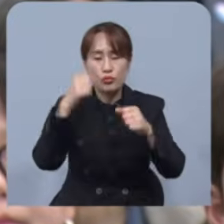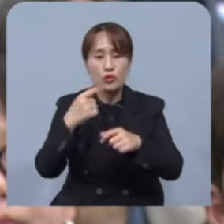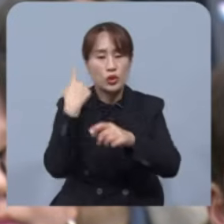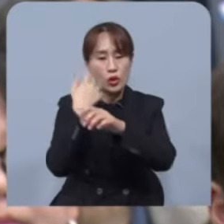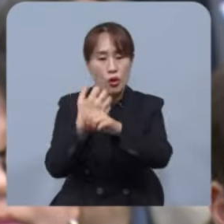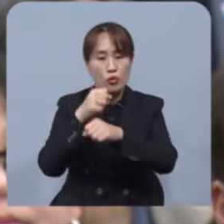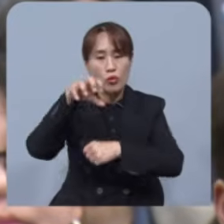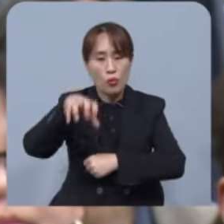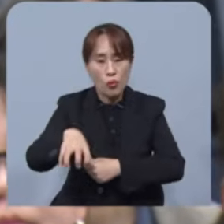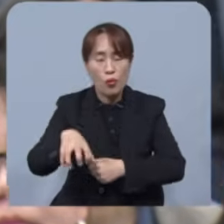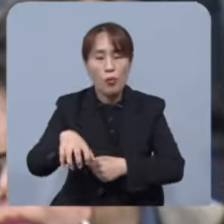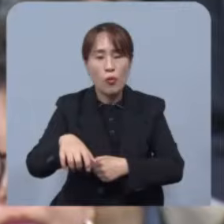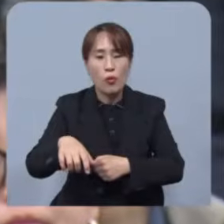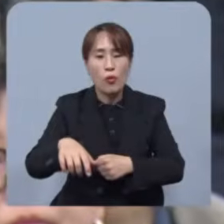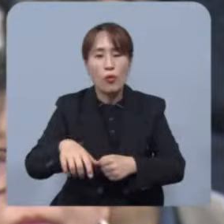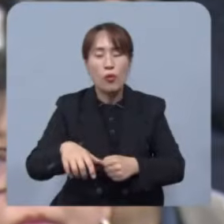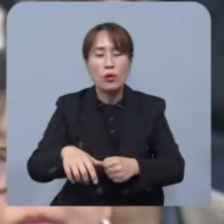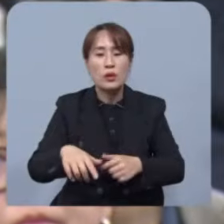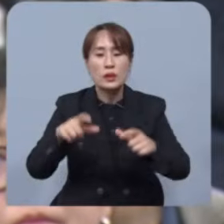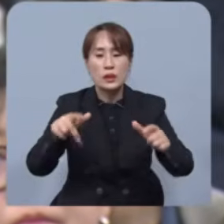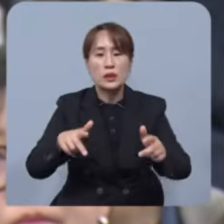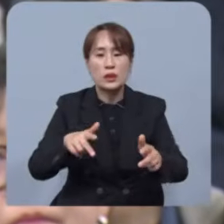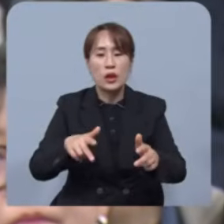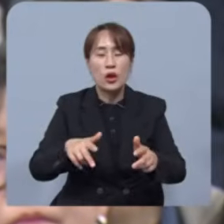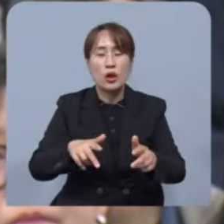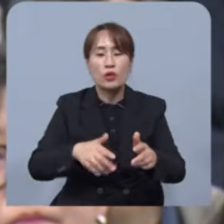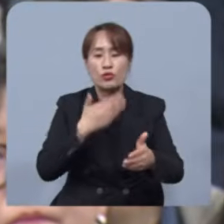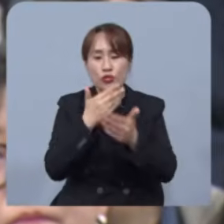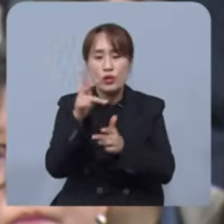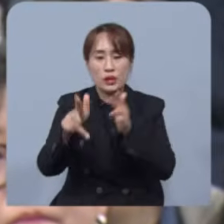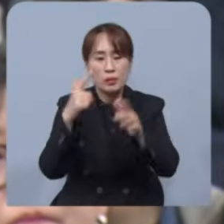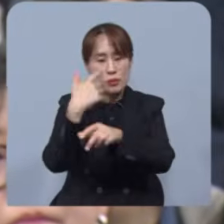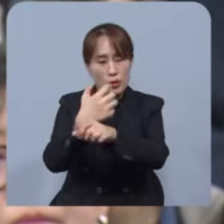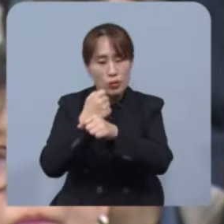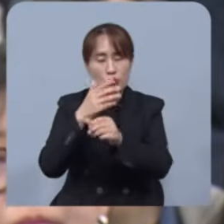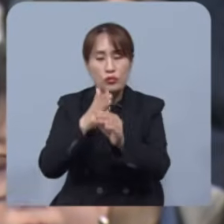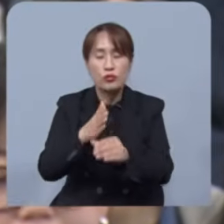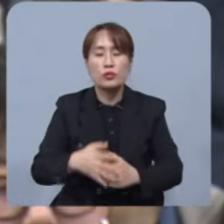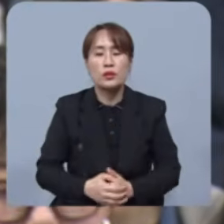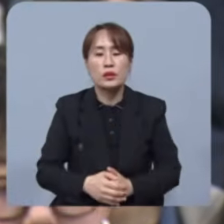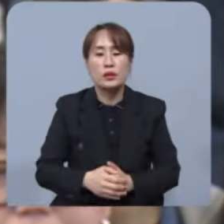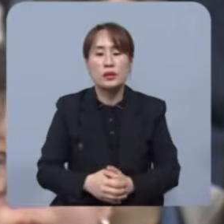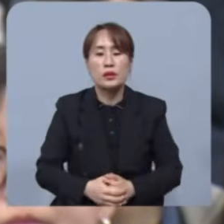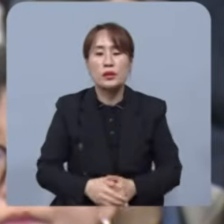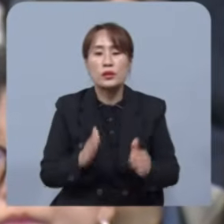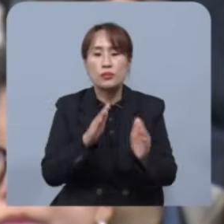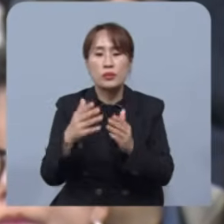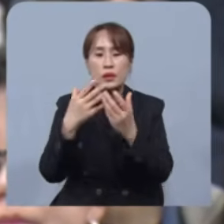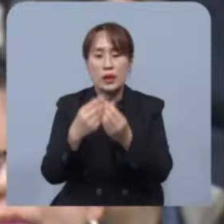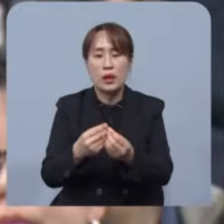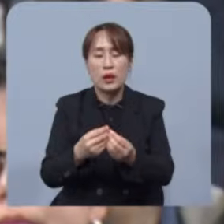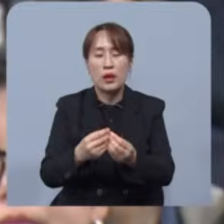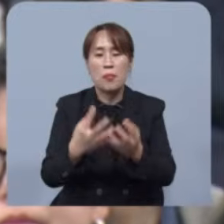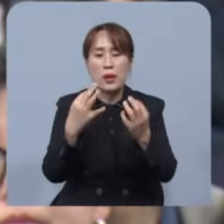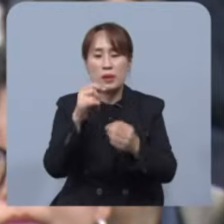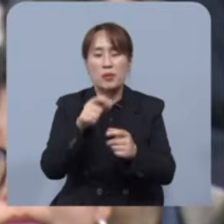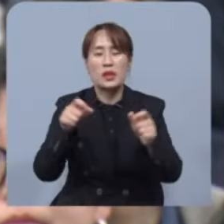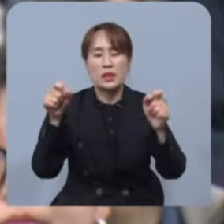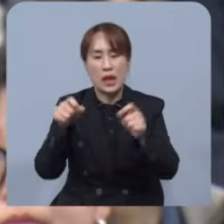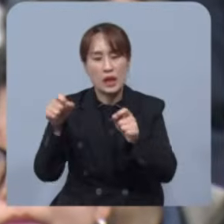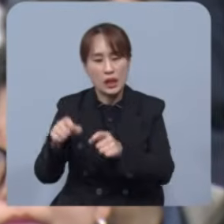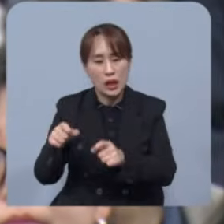충북연구원이라는 곳에서 지역의 전략산업 분야 연구하고 있고요. 우선 이제 후반부기 때문에 준비한 내용은 좀 몇 가지 있지만